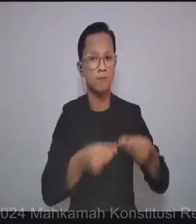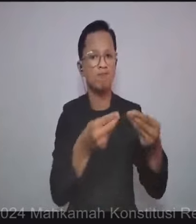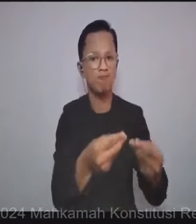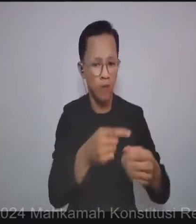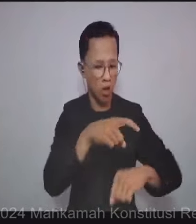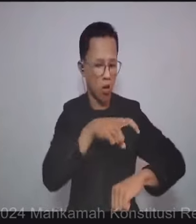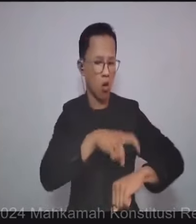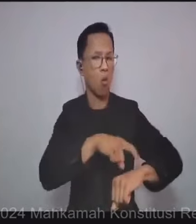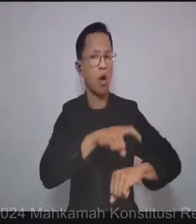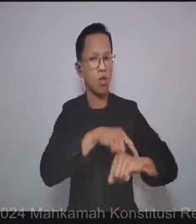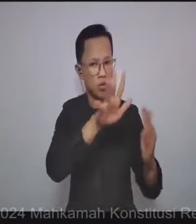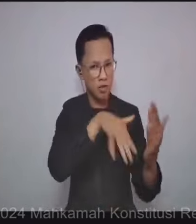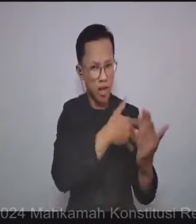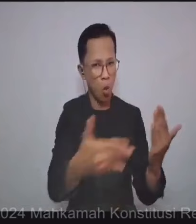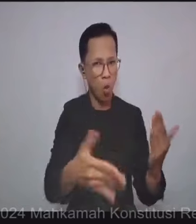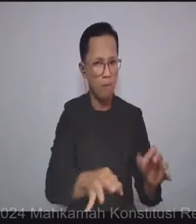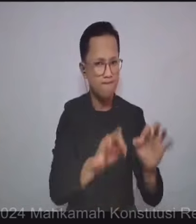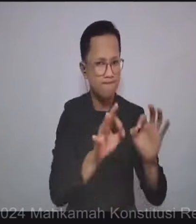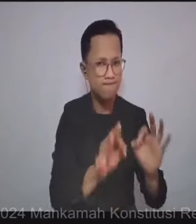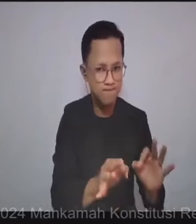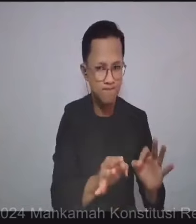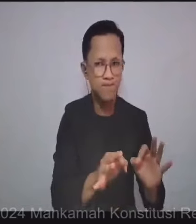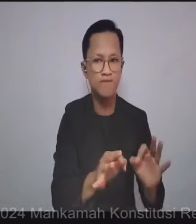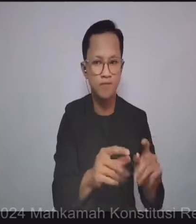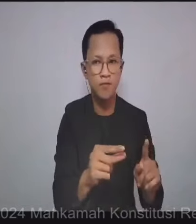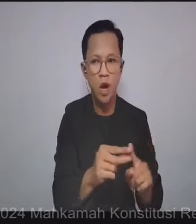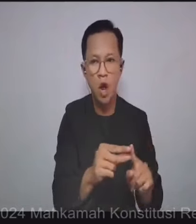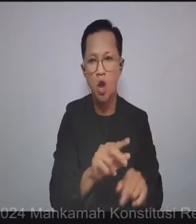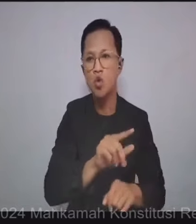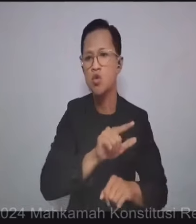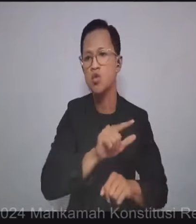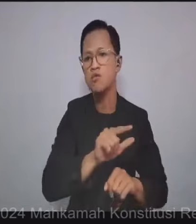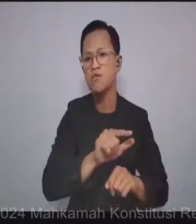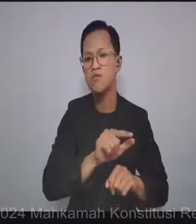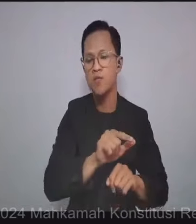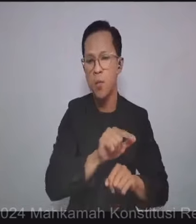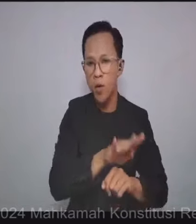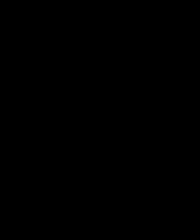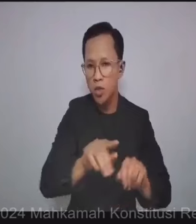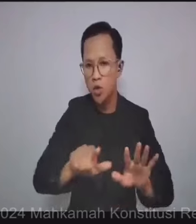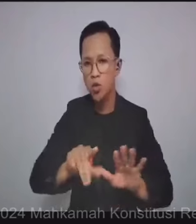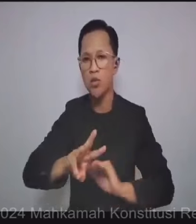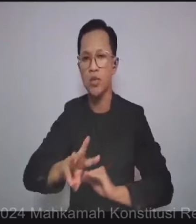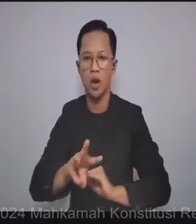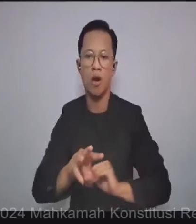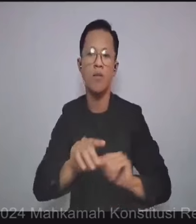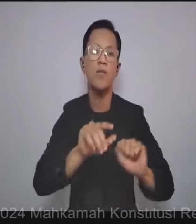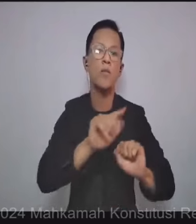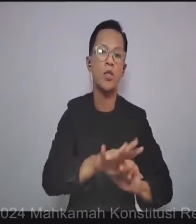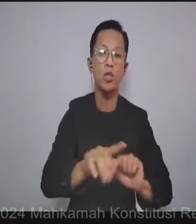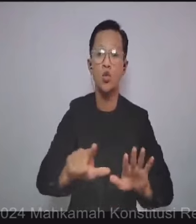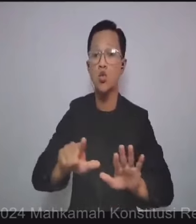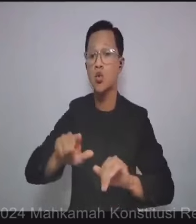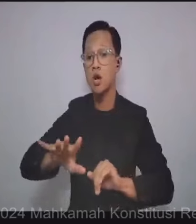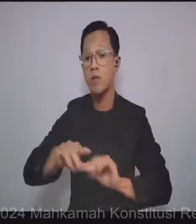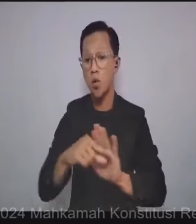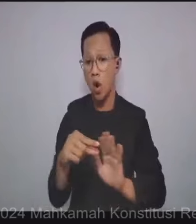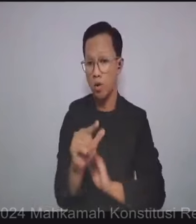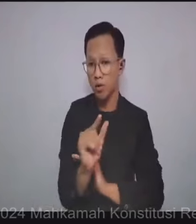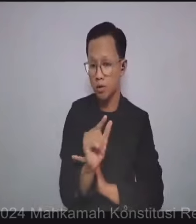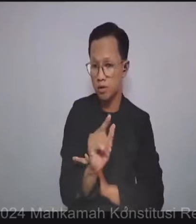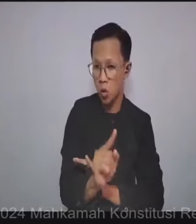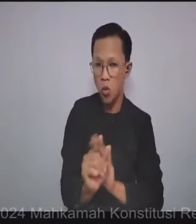waktu yang ditentukan pasal 74 ayat 3 undang-undang MK pasal 475 ayat 1 undang-undang pemilu dan pasal 7